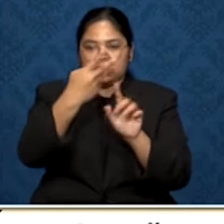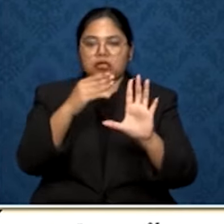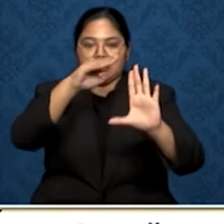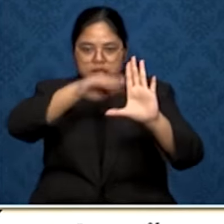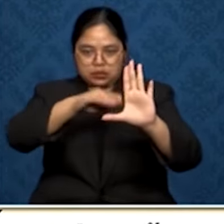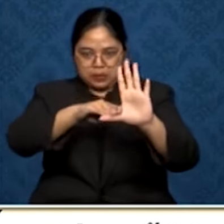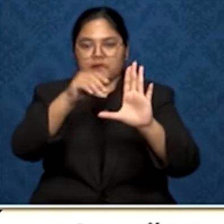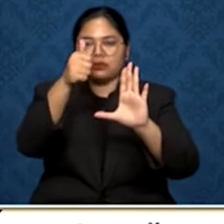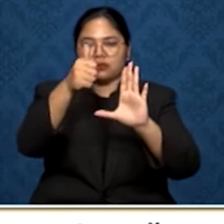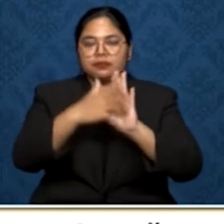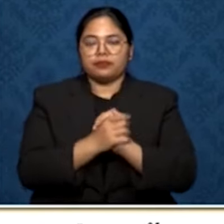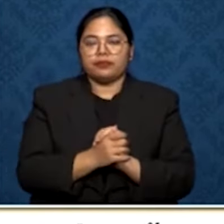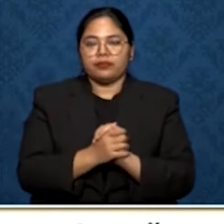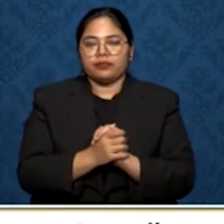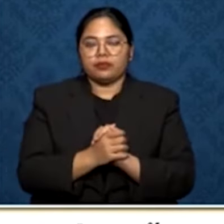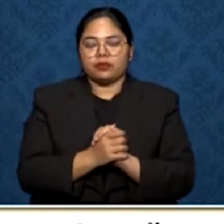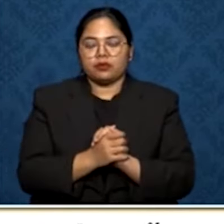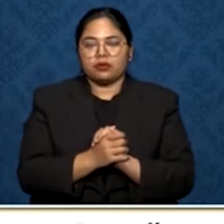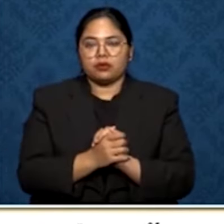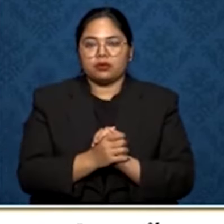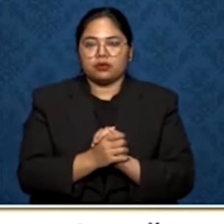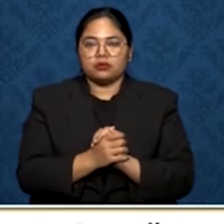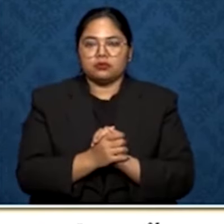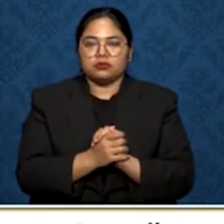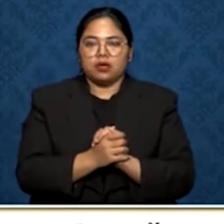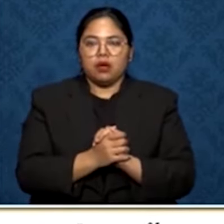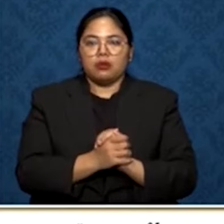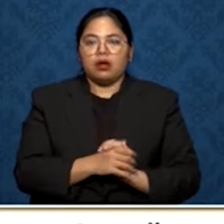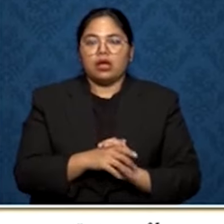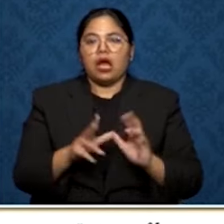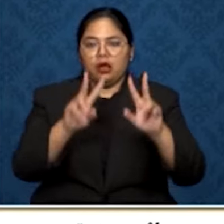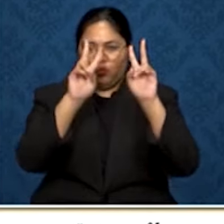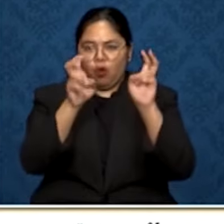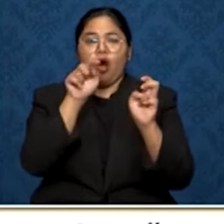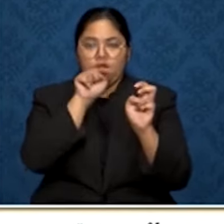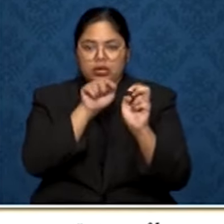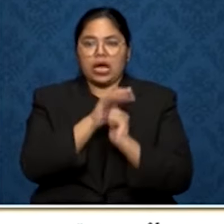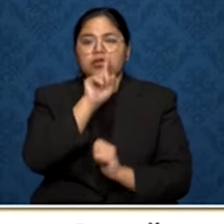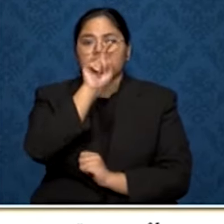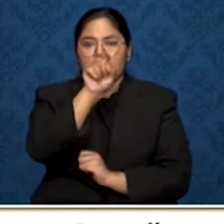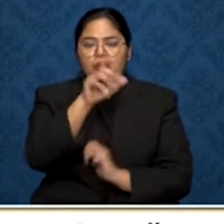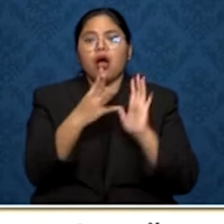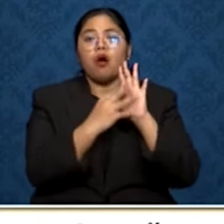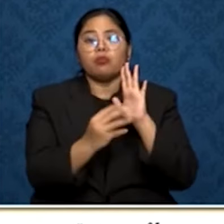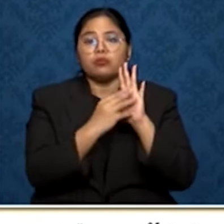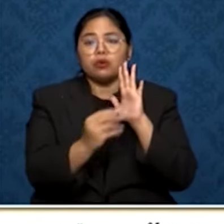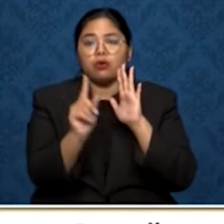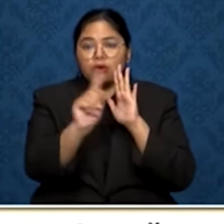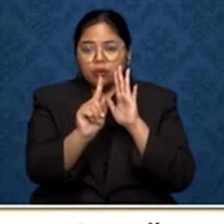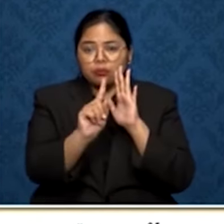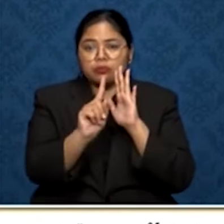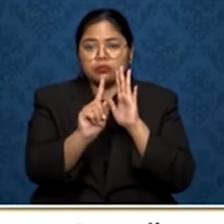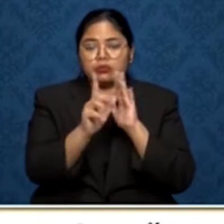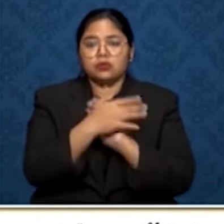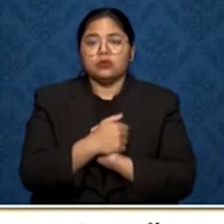ซึ่งื่องนี้ครับเป็นเรื่องที่ถามทกนครัว่าermanicobine เป็นการออกวน submarines ล้าน